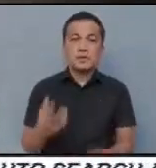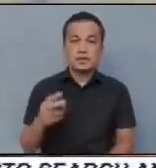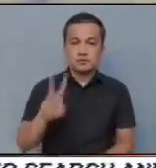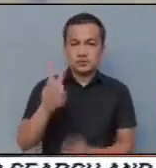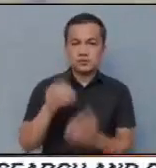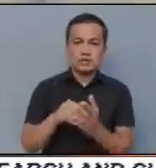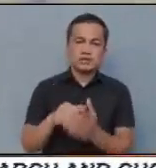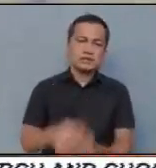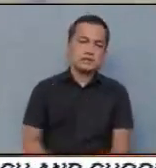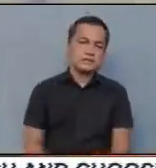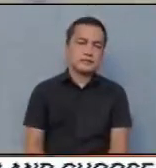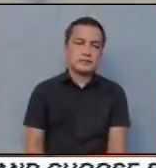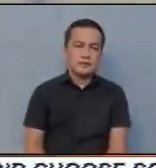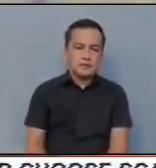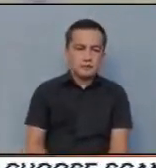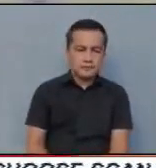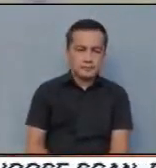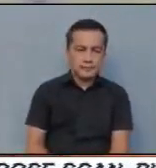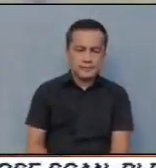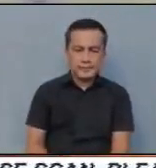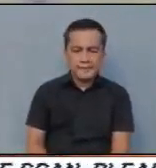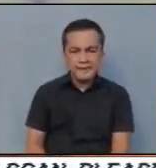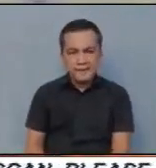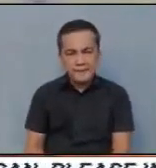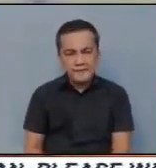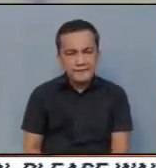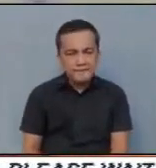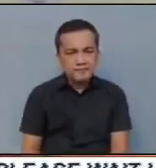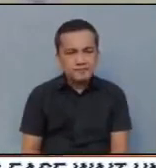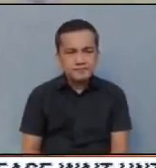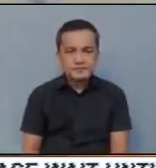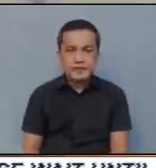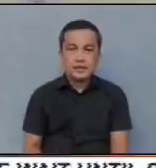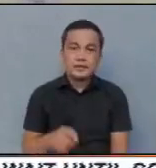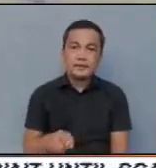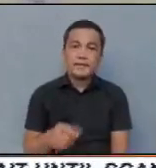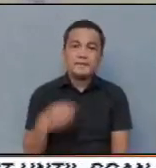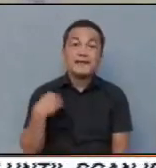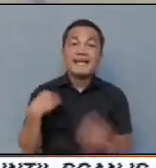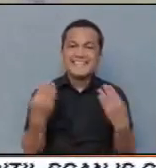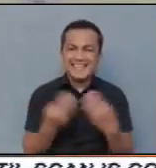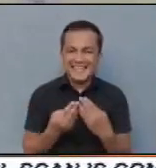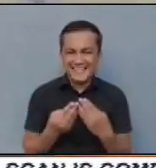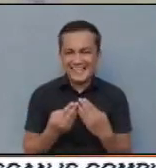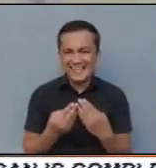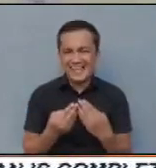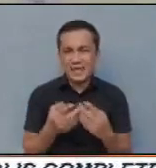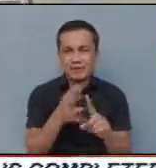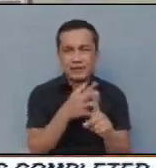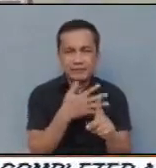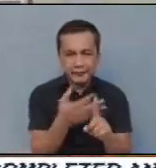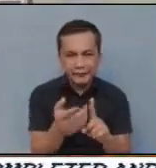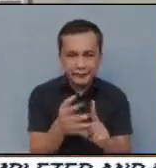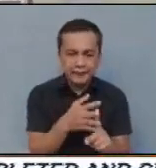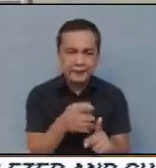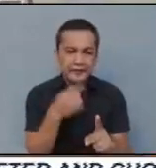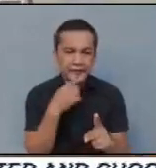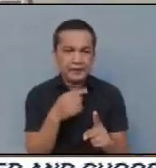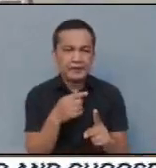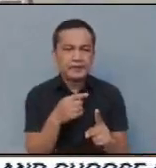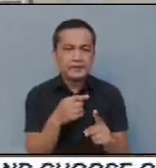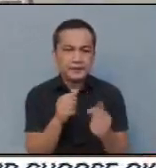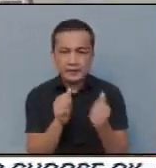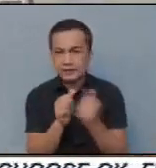pesos. Na-influensyahan ng barkada. Ayon sa kanya, niyaya siya ng kasama niya. Nang bili niya